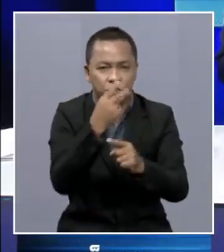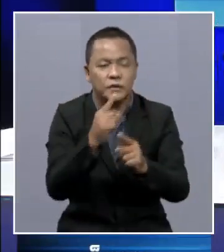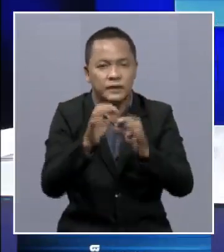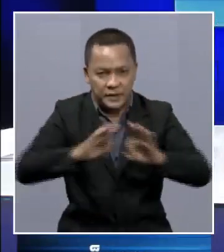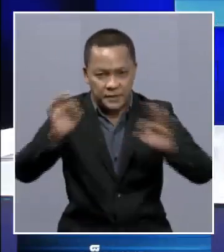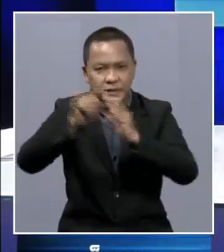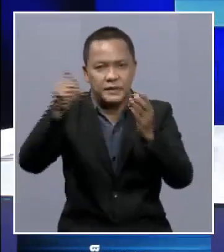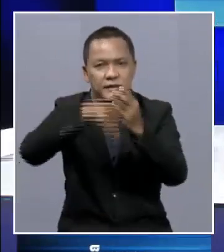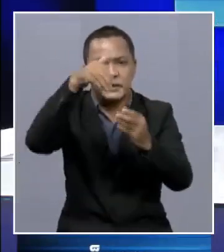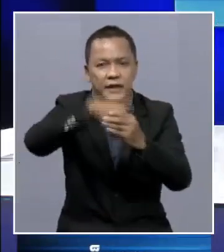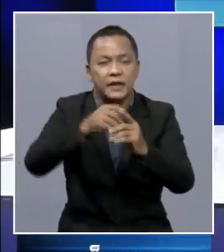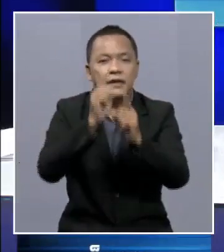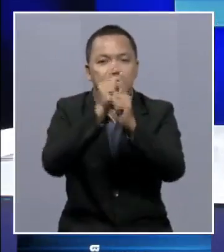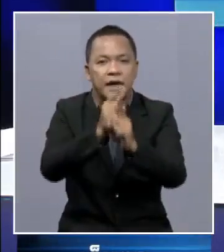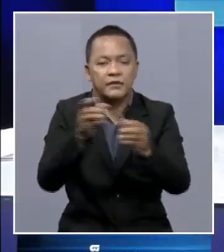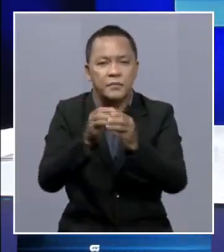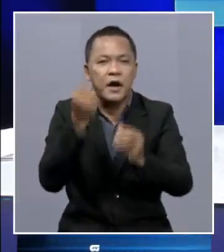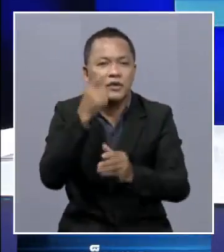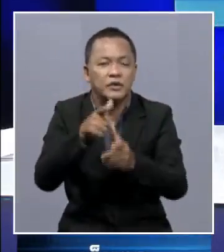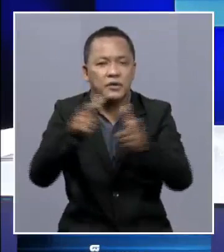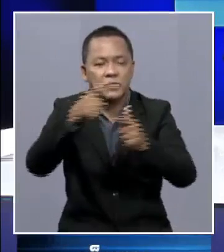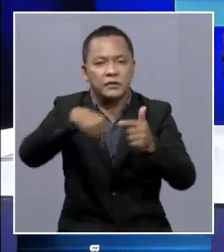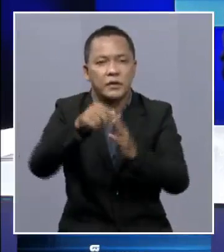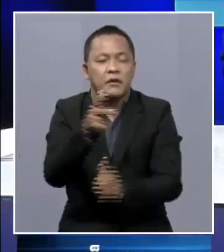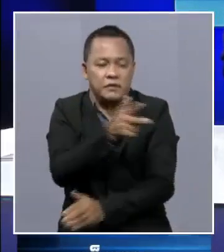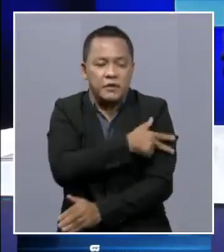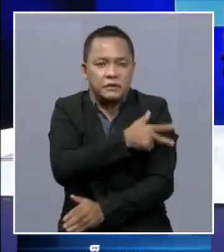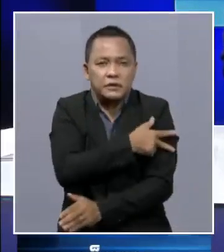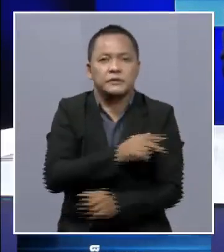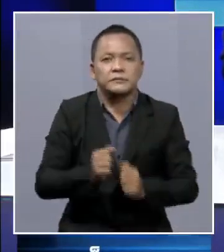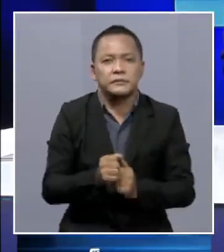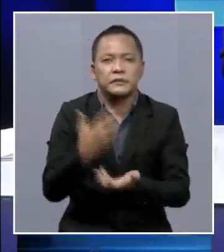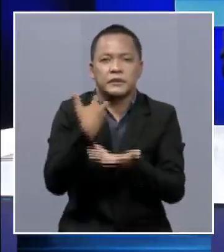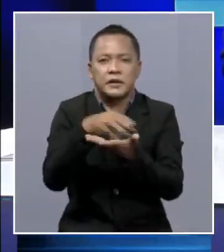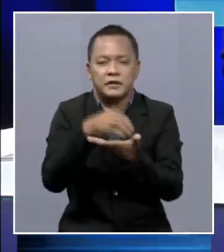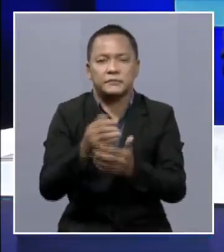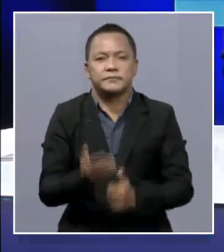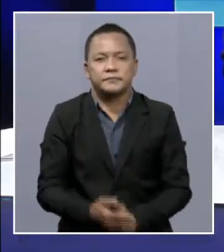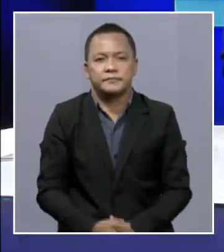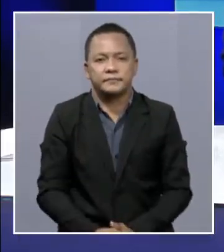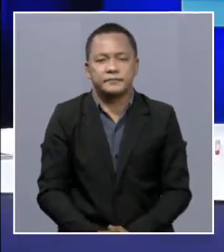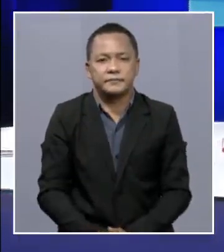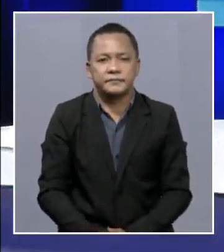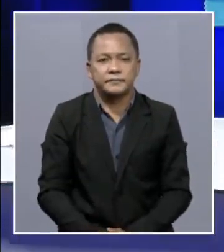ไปวดกทกเลอกตงด้วยนะครับติดตามสแกนบานใหญ่กับทางอคเตอสติธอน ธนานนทธโธ สถาบน 169 คร